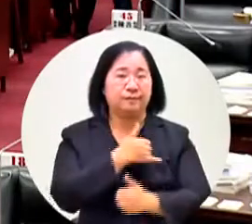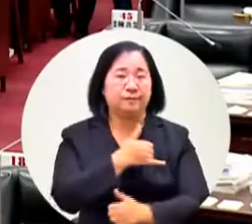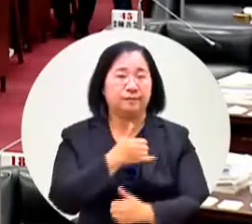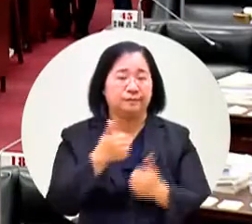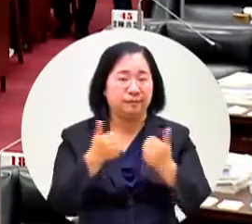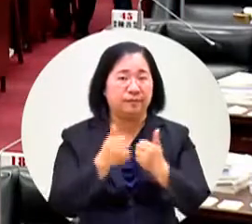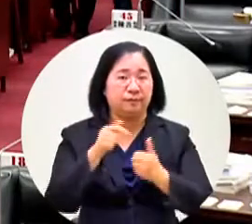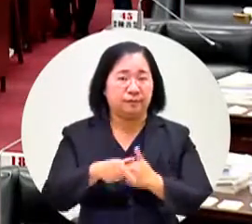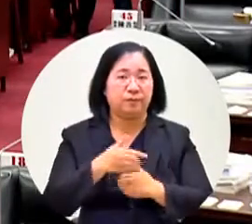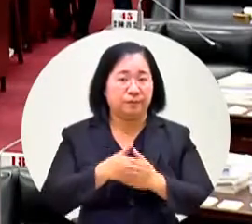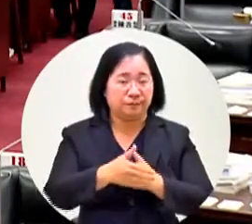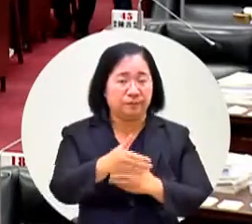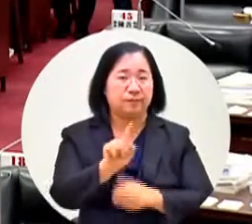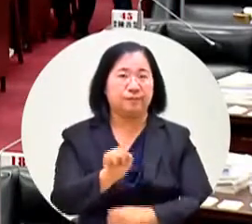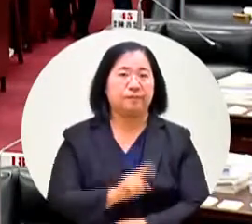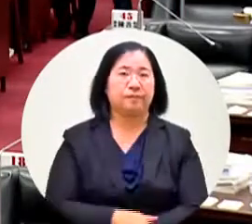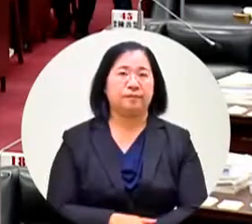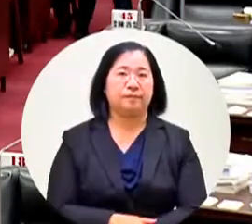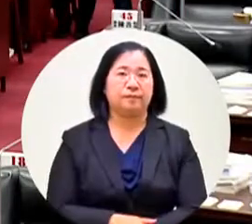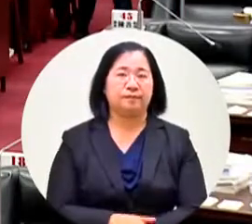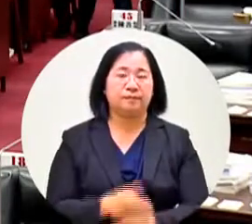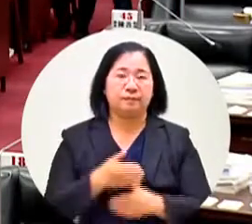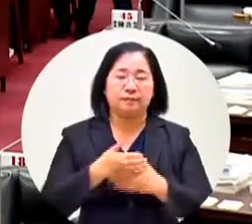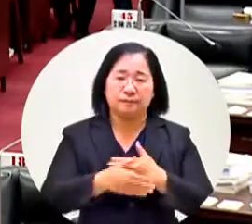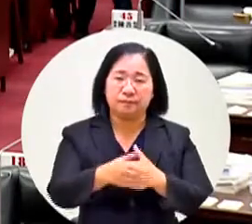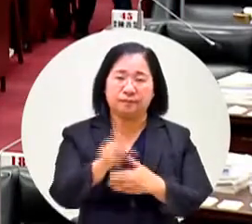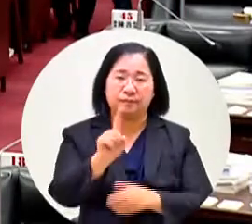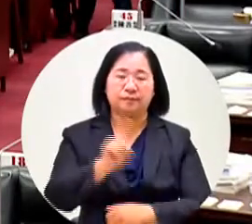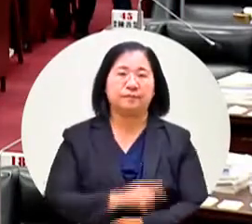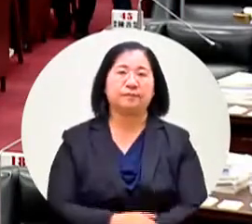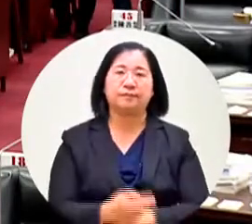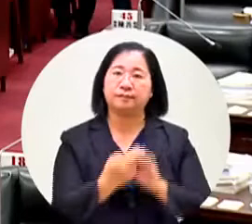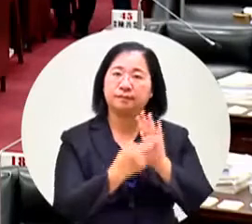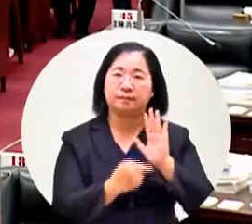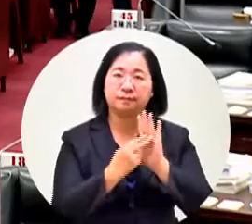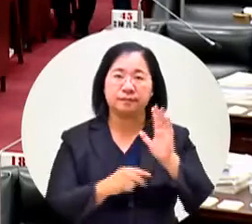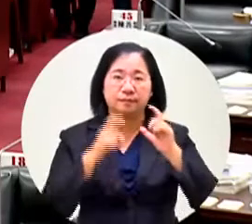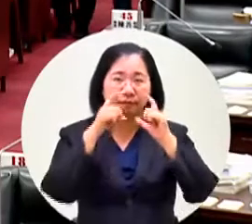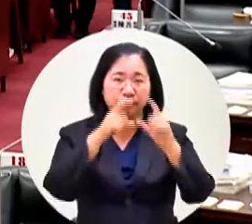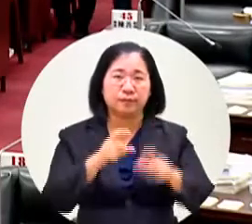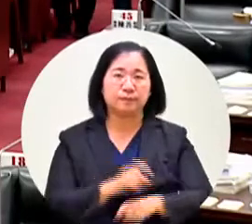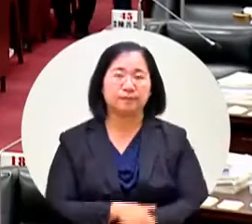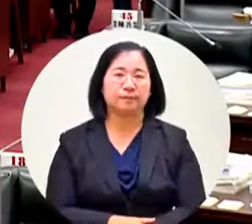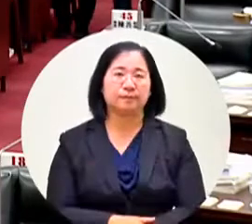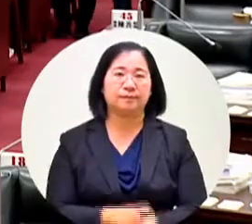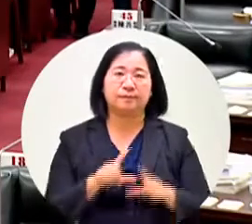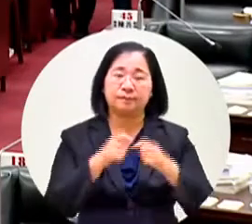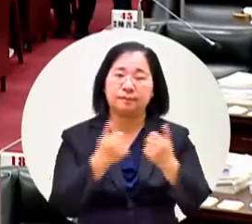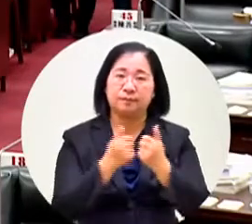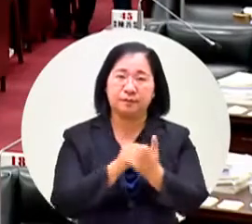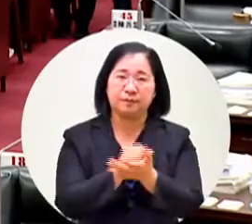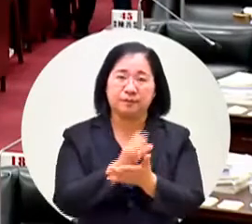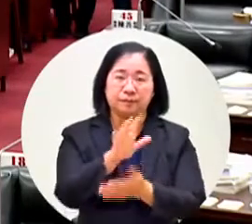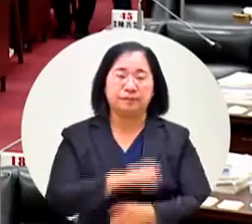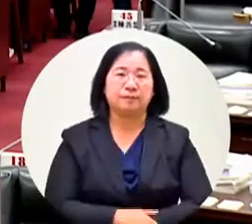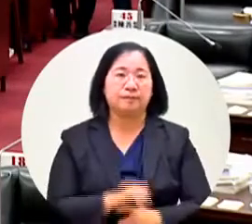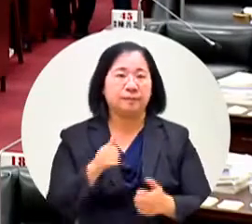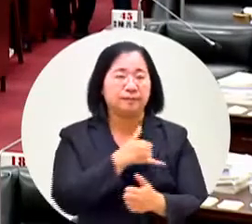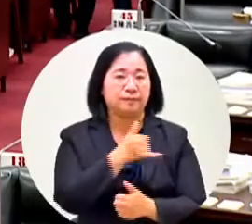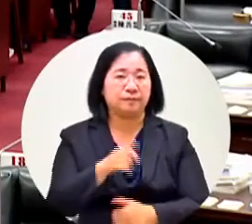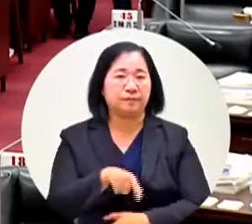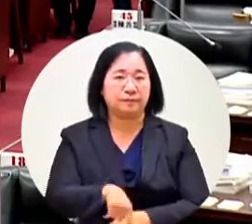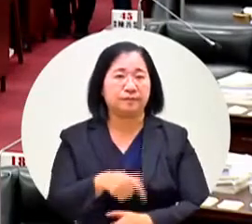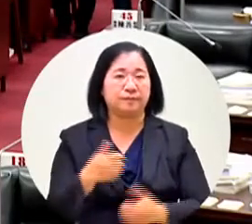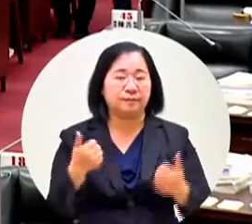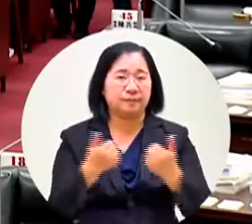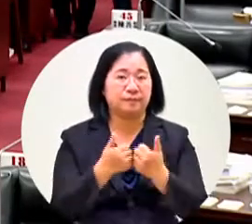事程序，在我们质询的时候是什么样的一个程序？来，你说明一下。 向大会报告哈。议员在